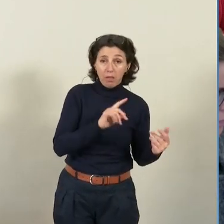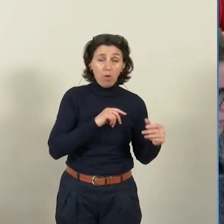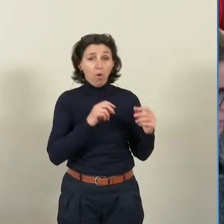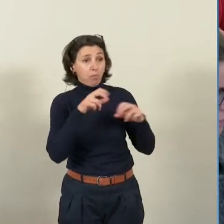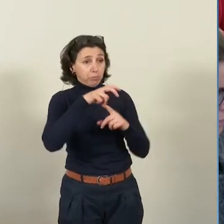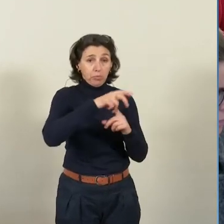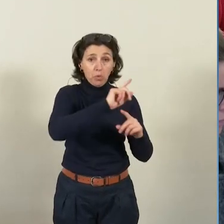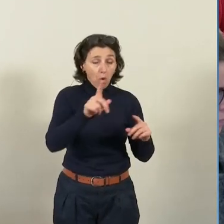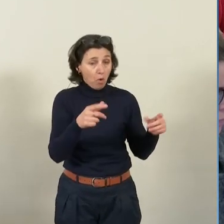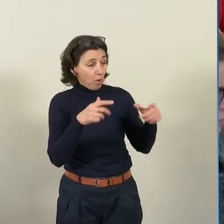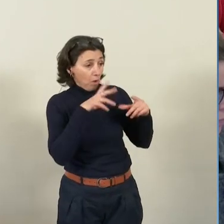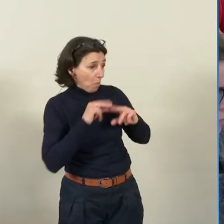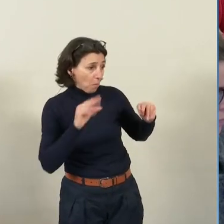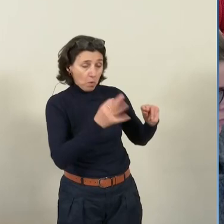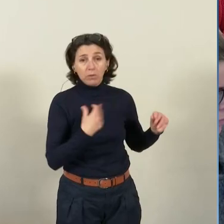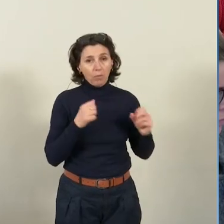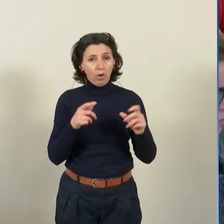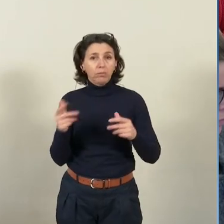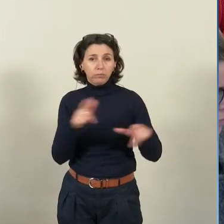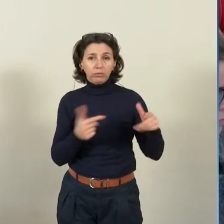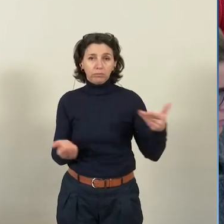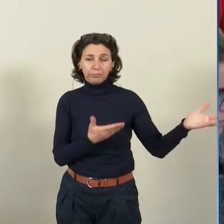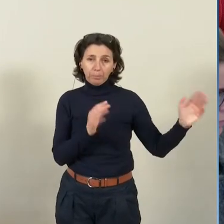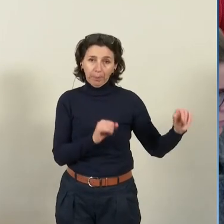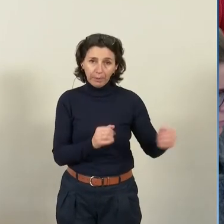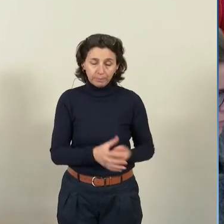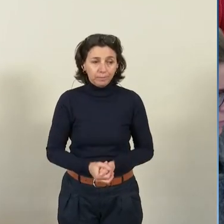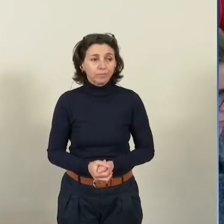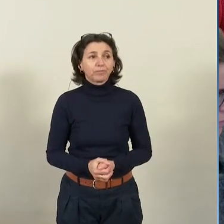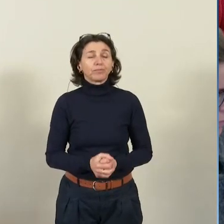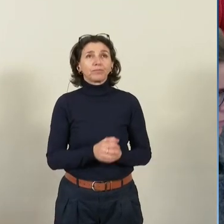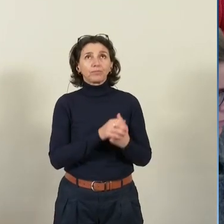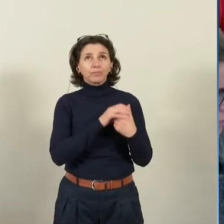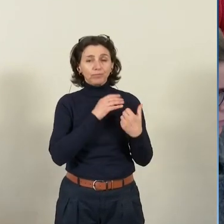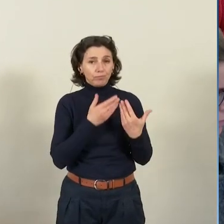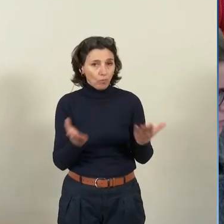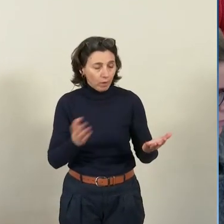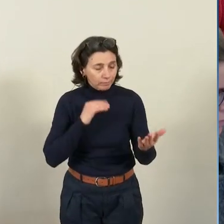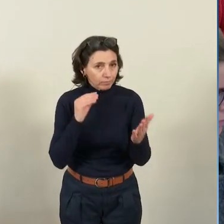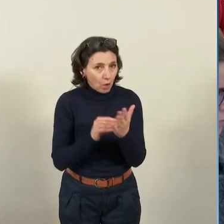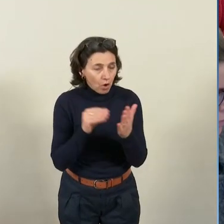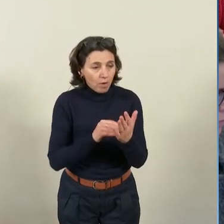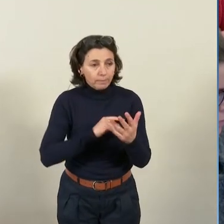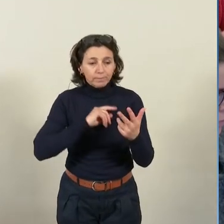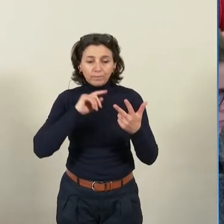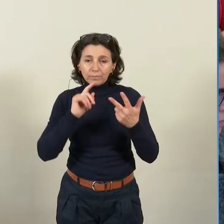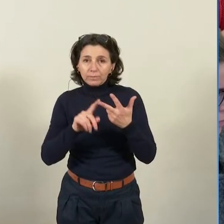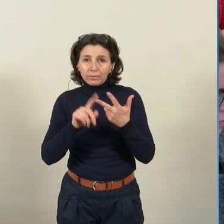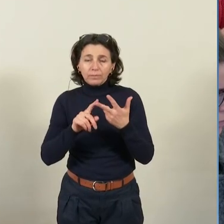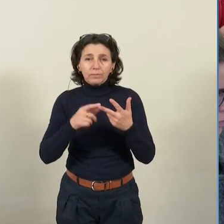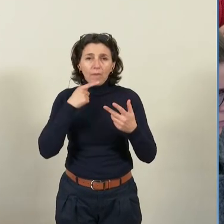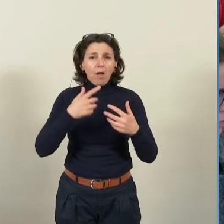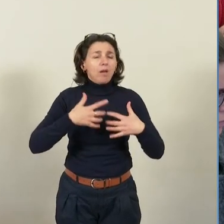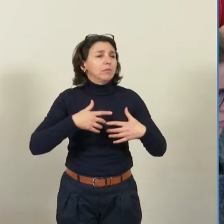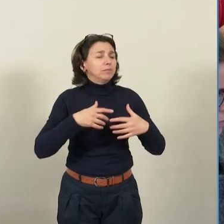descend oui c'est descend vous pouvez louer voilà ensuite je rappelle que quand on parle parfois de d'usine à